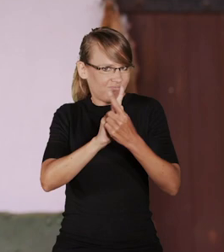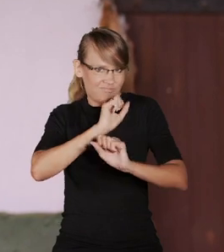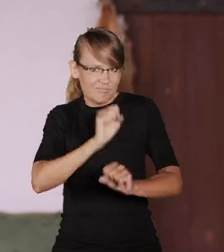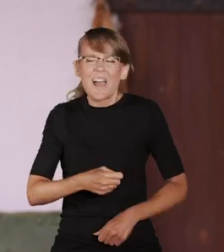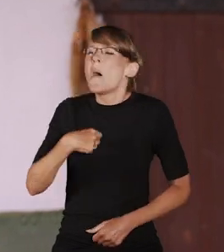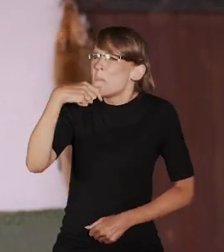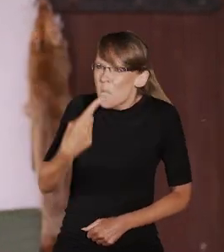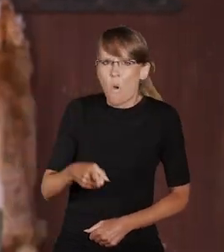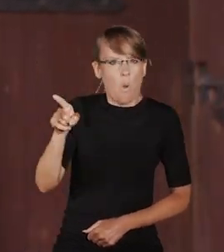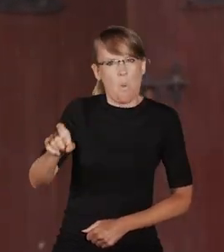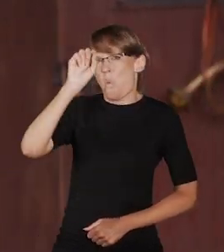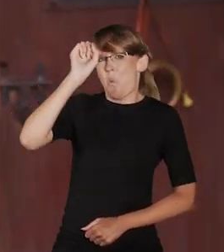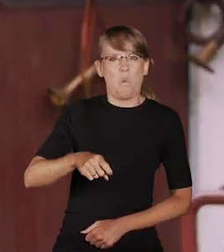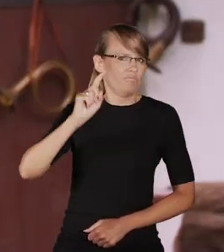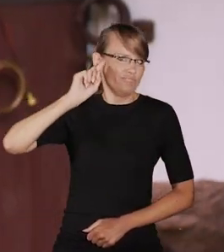Pani dziedziczko!